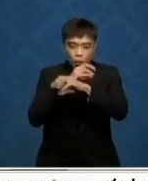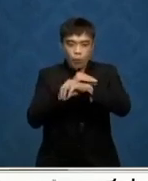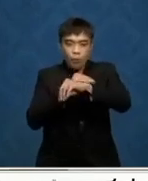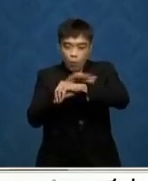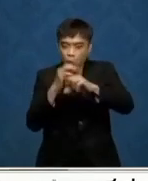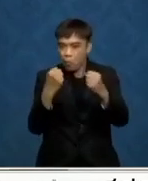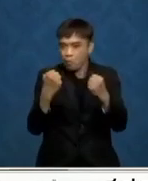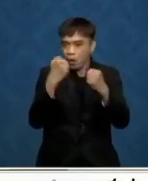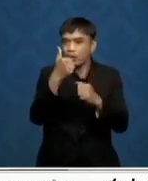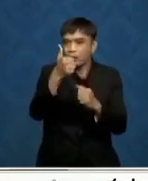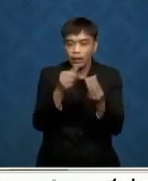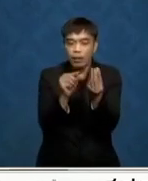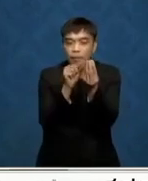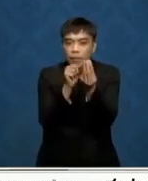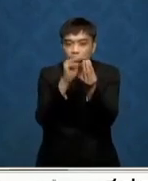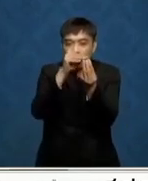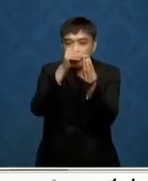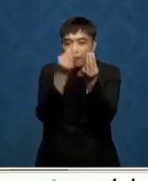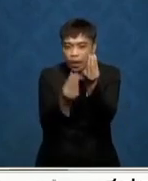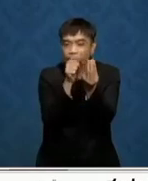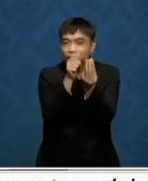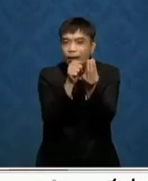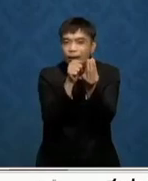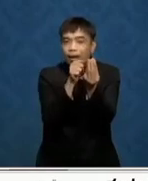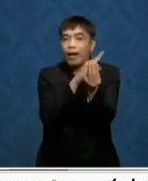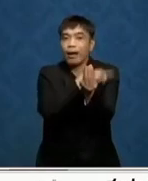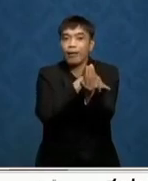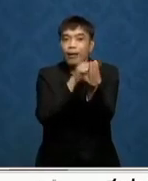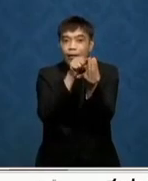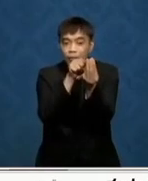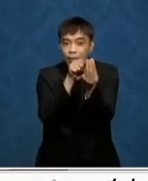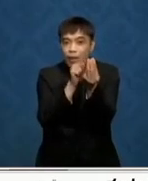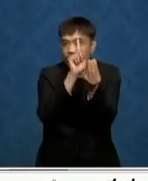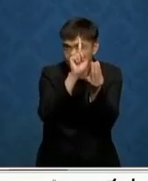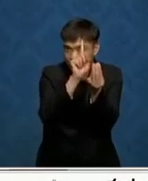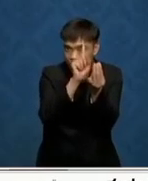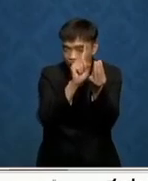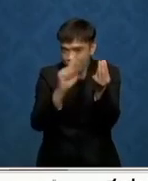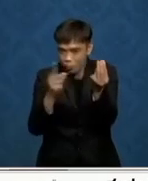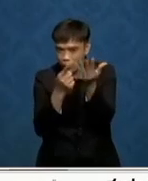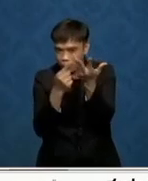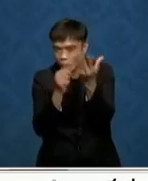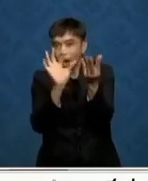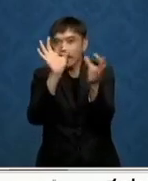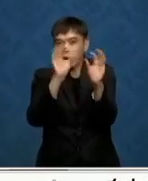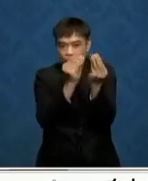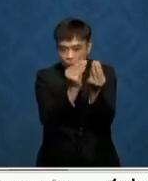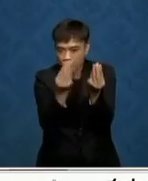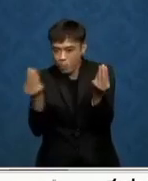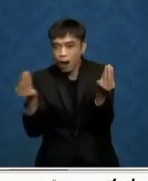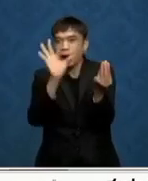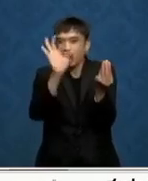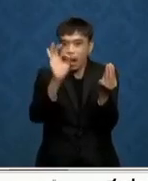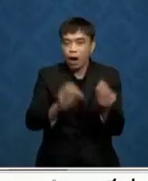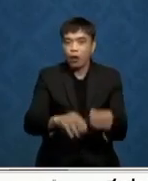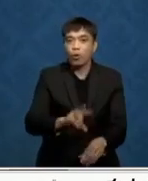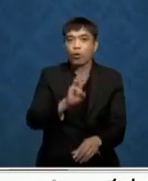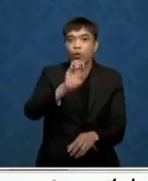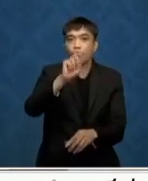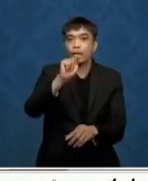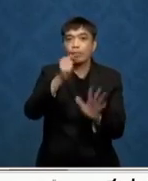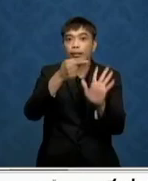ค่ะเนื้อลำไยเนี่ยค่ะ 1 1เม็ดเนี่ย 9ผลเนี่ยให้วิตามินซีสูงถึง 63มิลกรัม